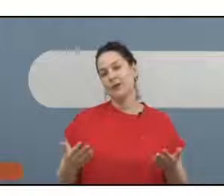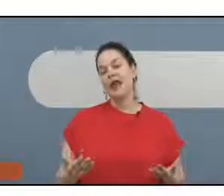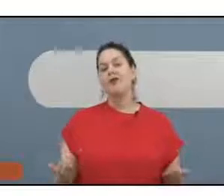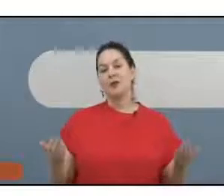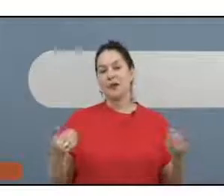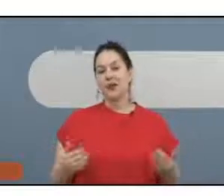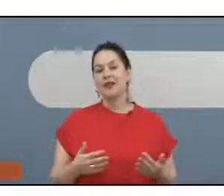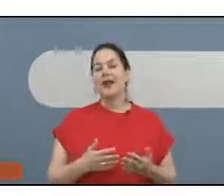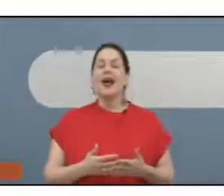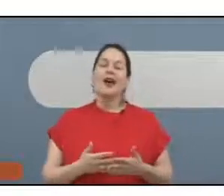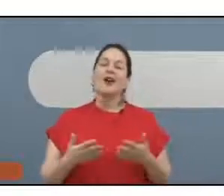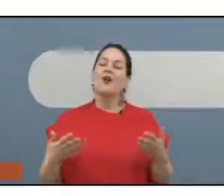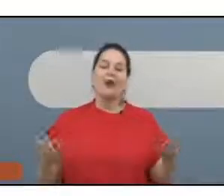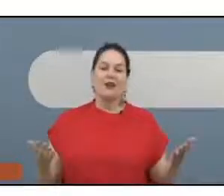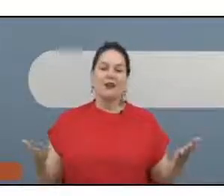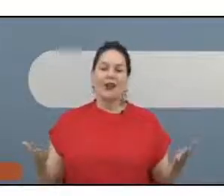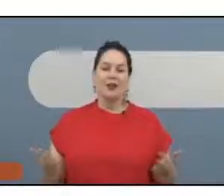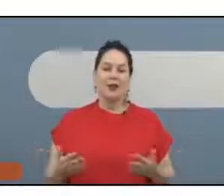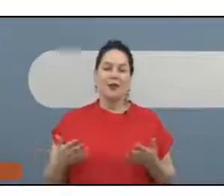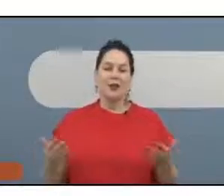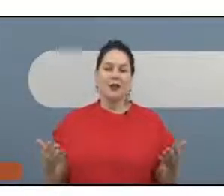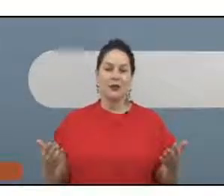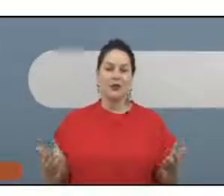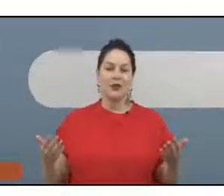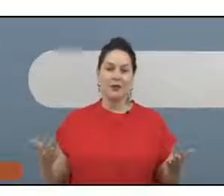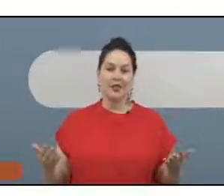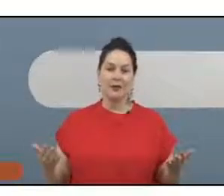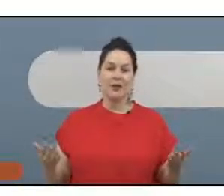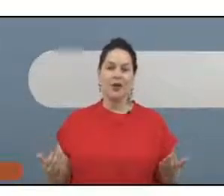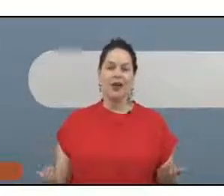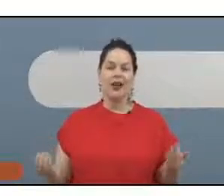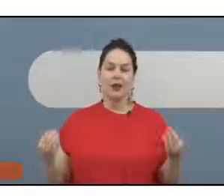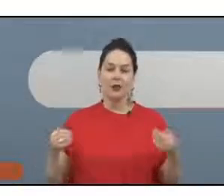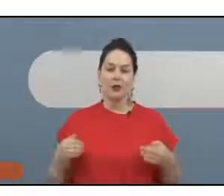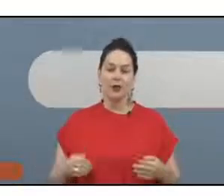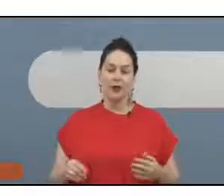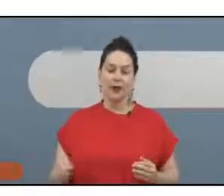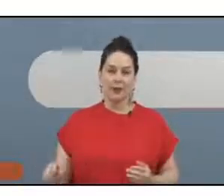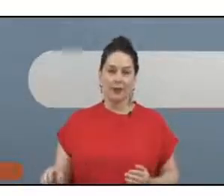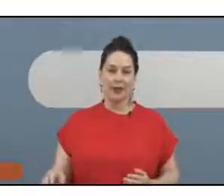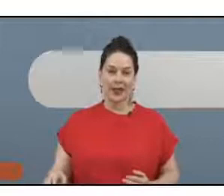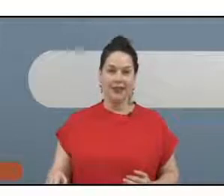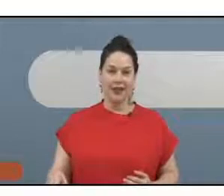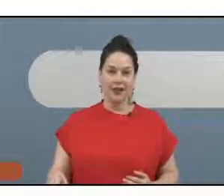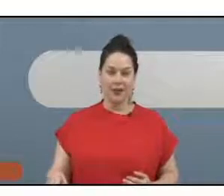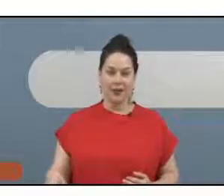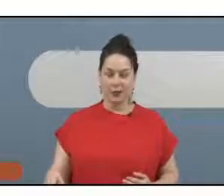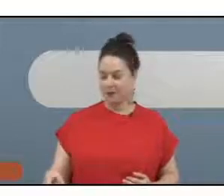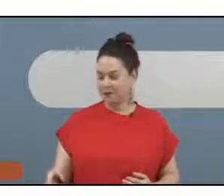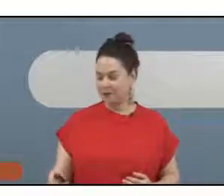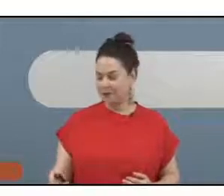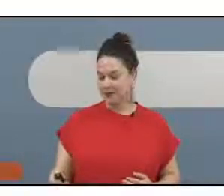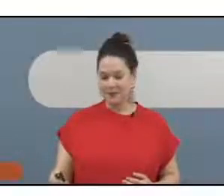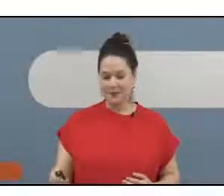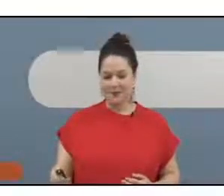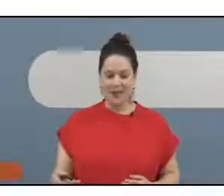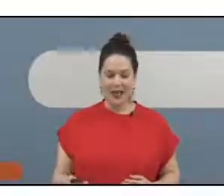רוצים היום. ובאמת, כל דבר שהמיתוסים עוסקים בו, אנחנו עסוקים בהם כבני אדם גם